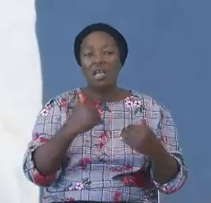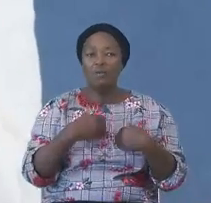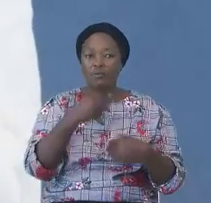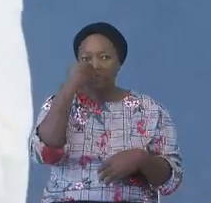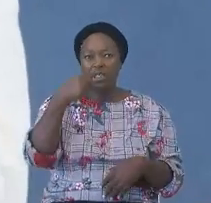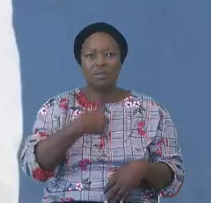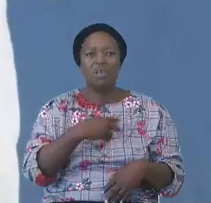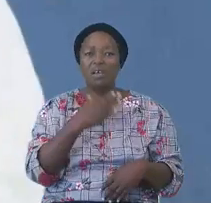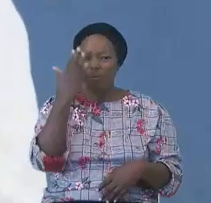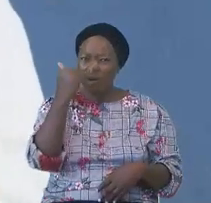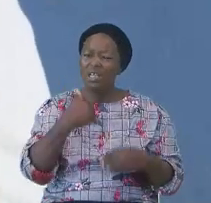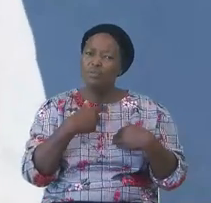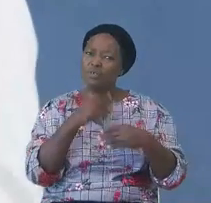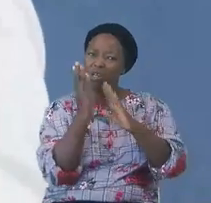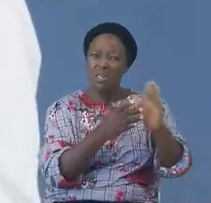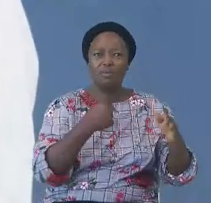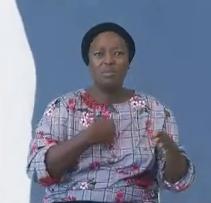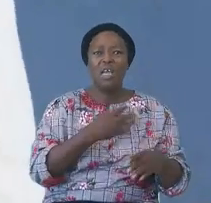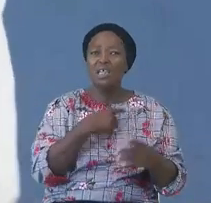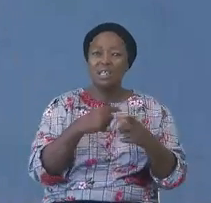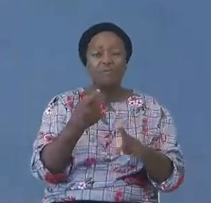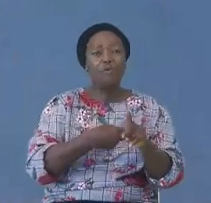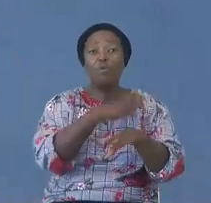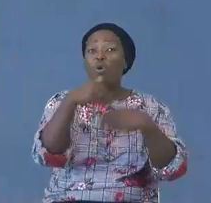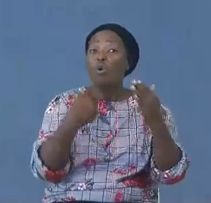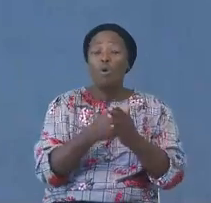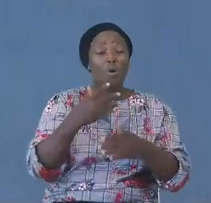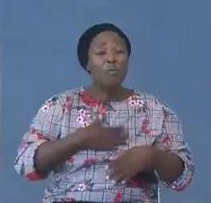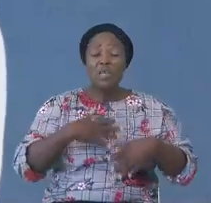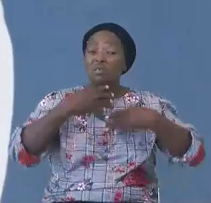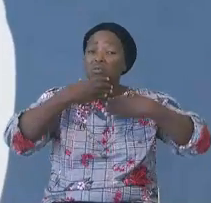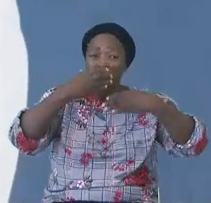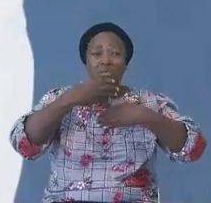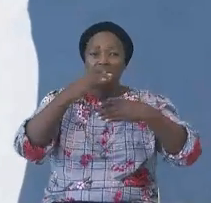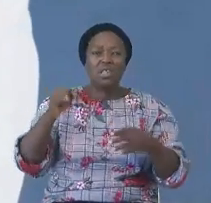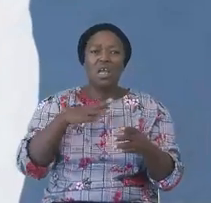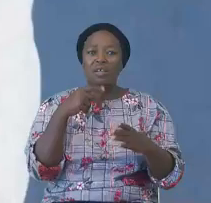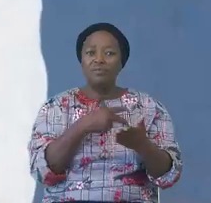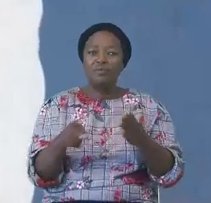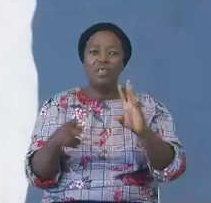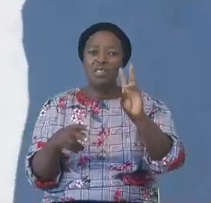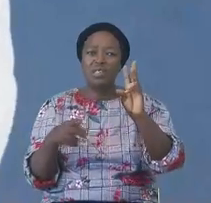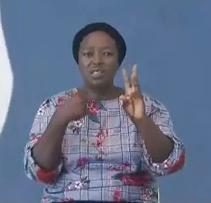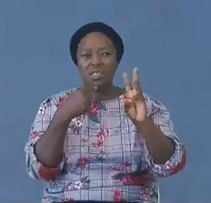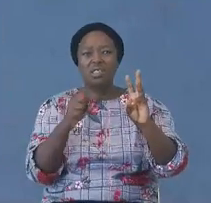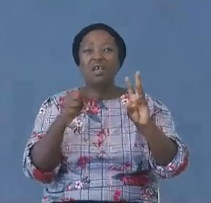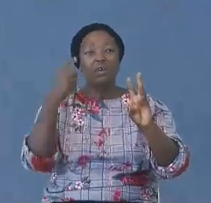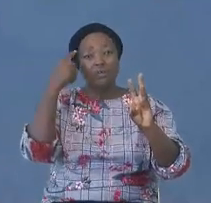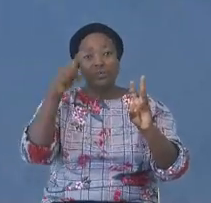Pourquoi m'as-tu et t'éloignes-tu sans me secourir, sans écouter mes